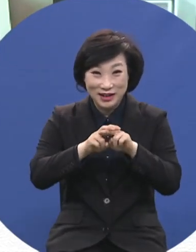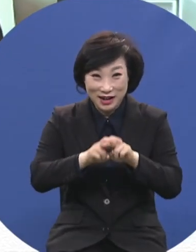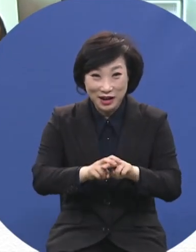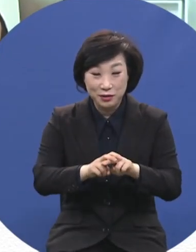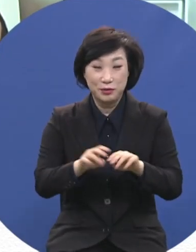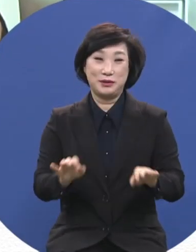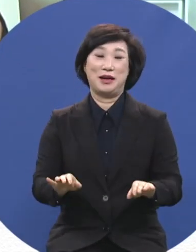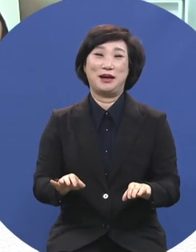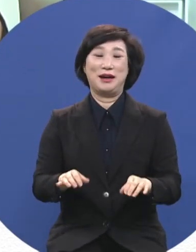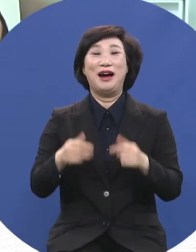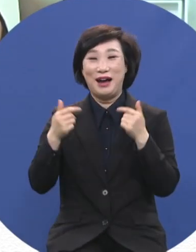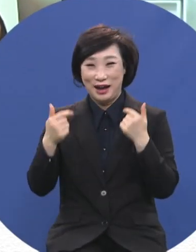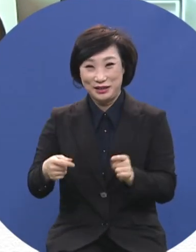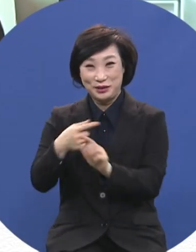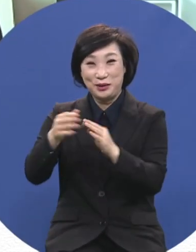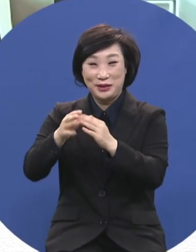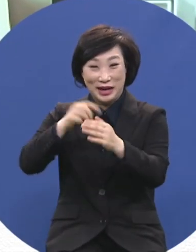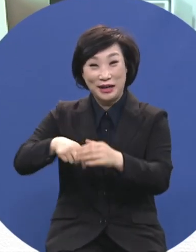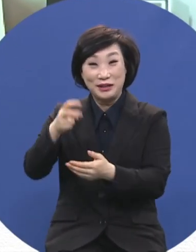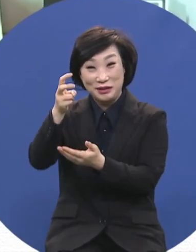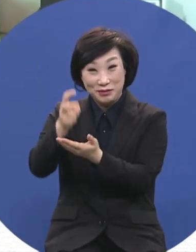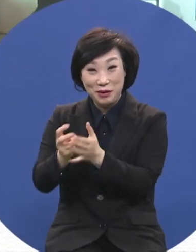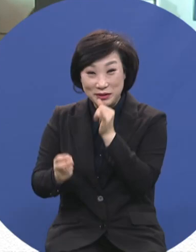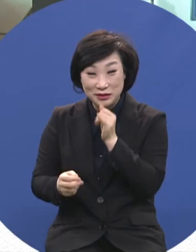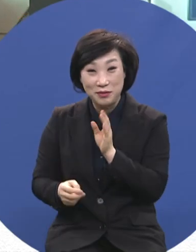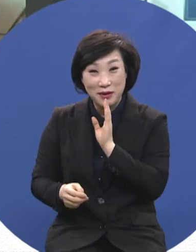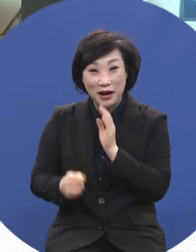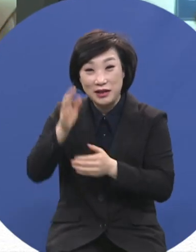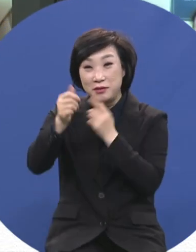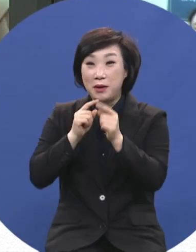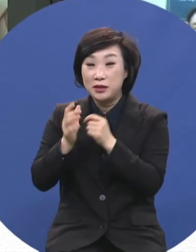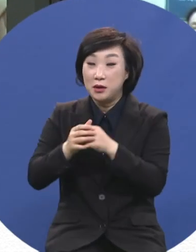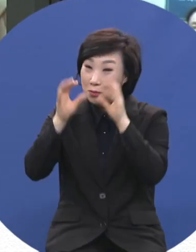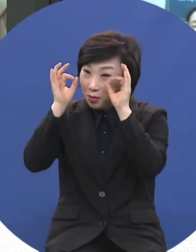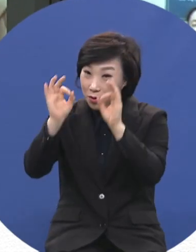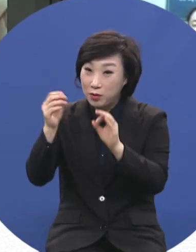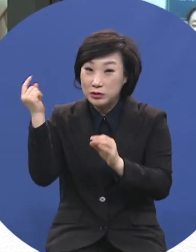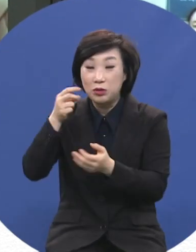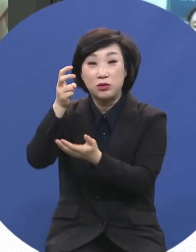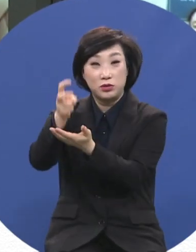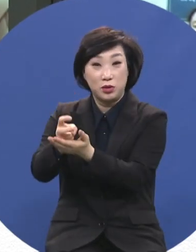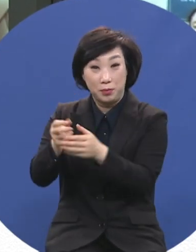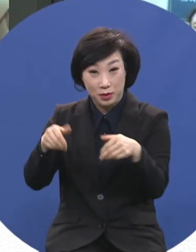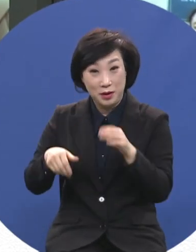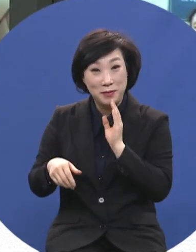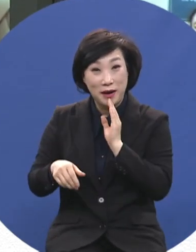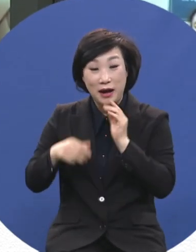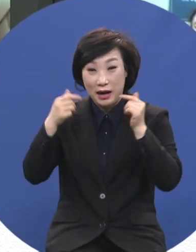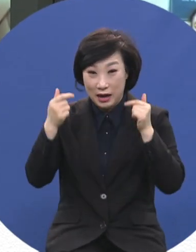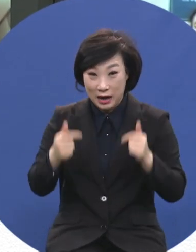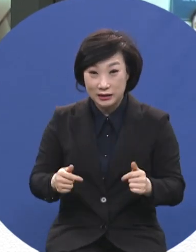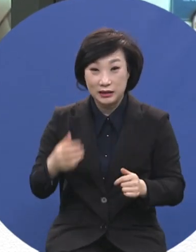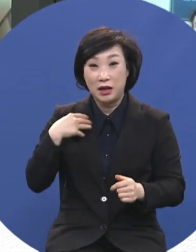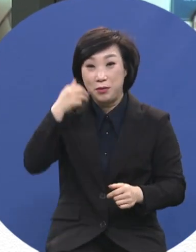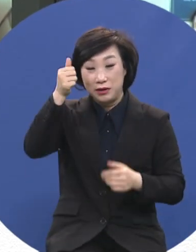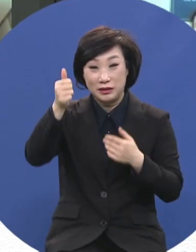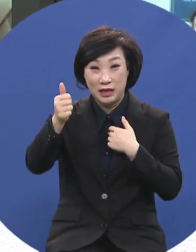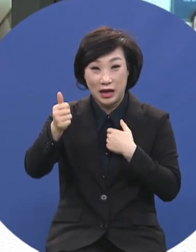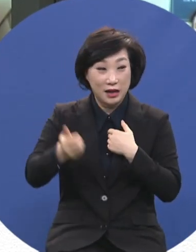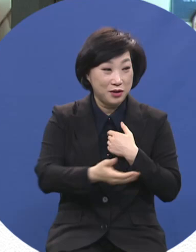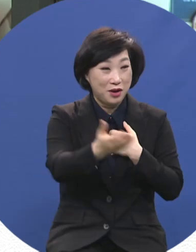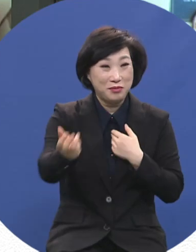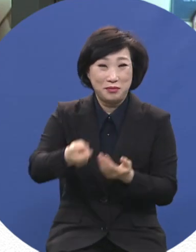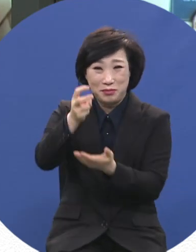질서가 있어야 돼요. 하나님 말씀은 질서 있게 들어야 돼요. 그래서 항상 담임 목사가